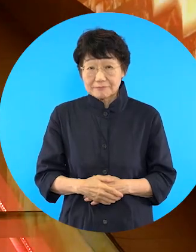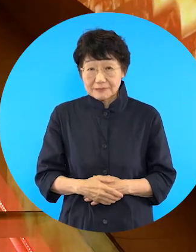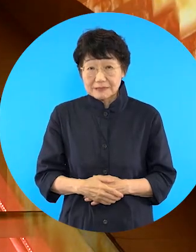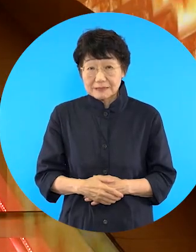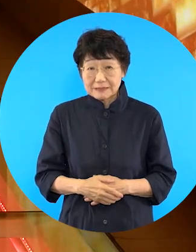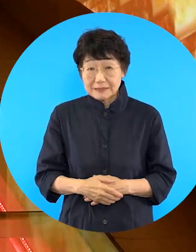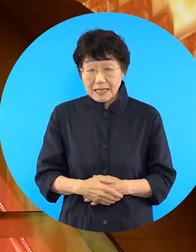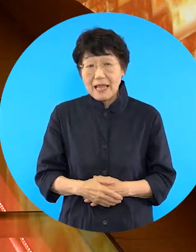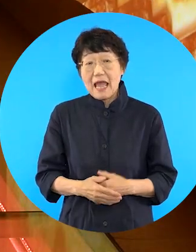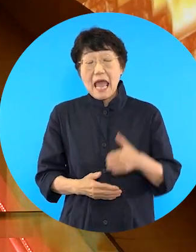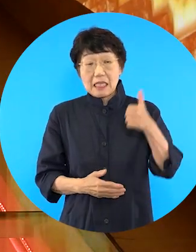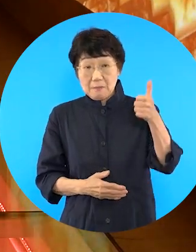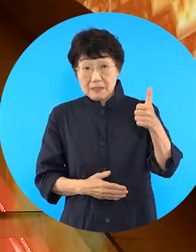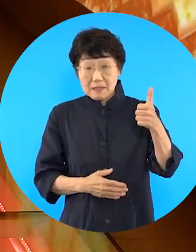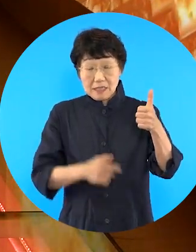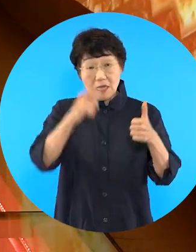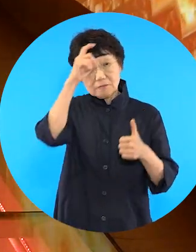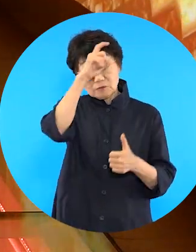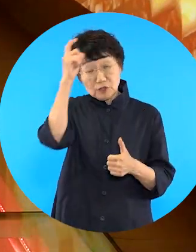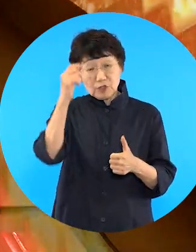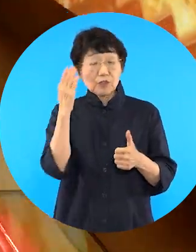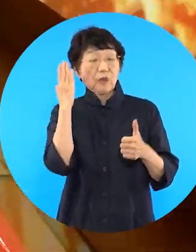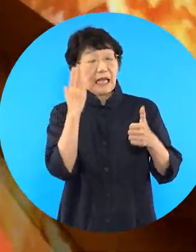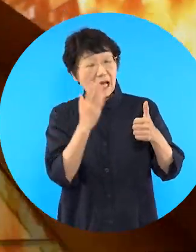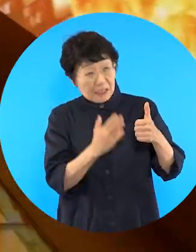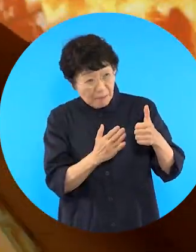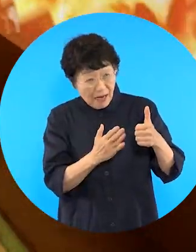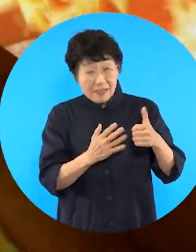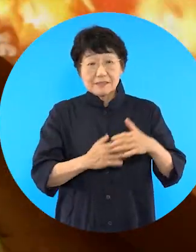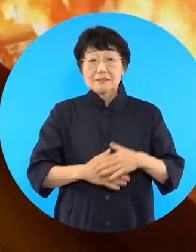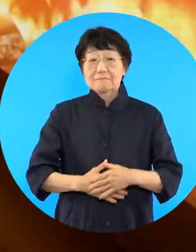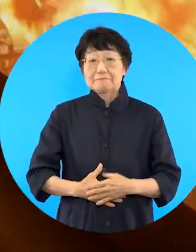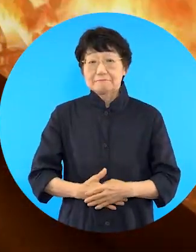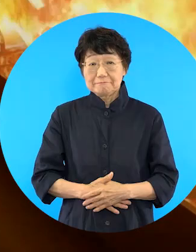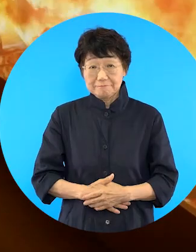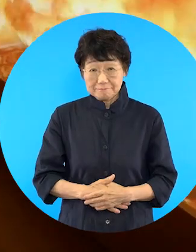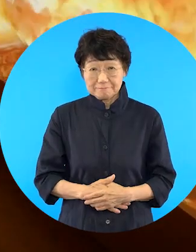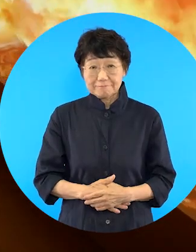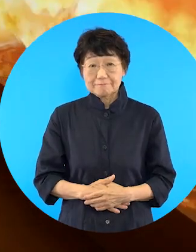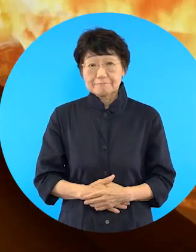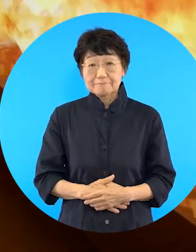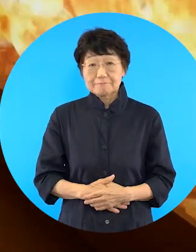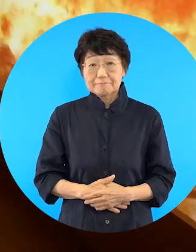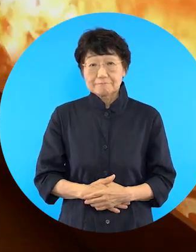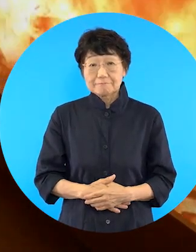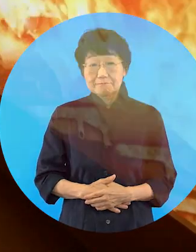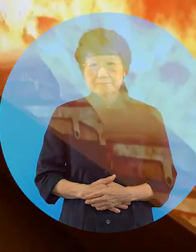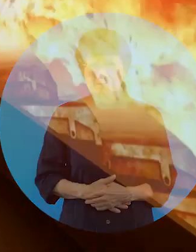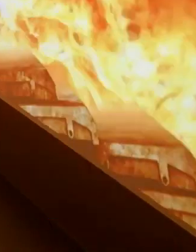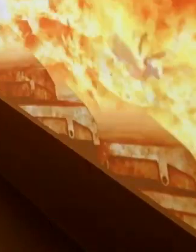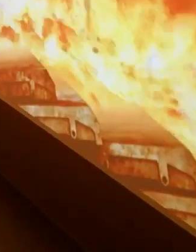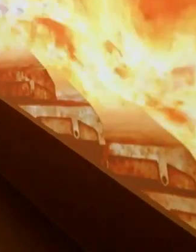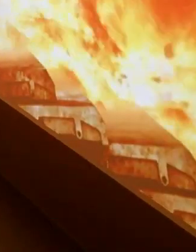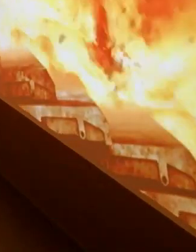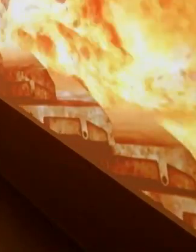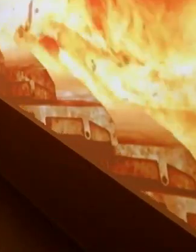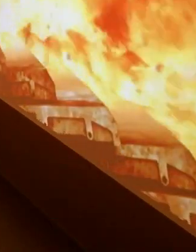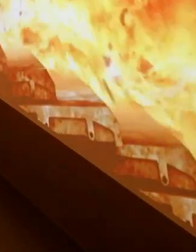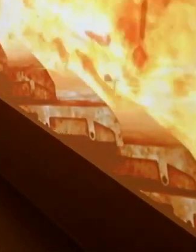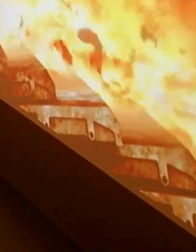ということで、木俣さんにはここからクイズ形式で楽しく施設の紹介をしていただきましょう。